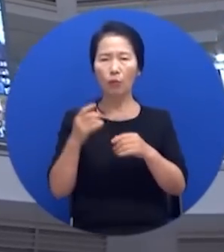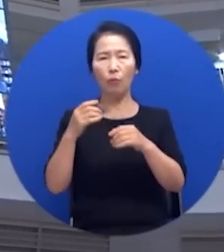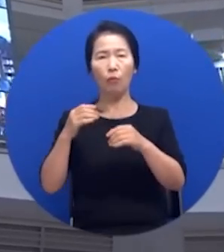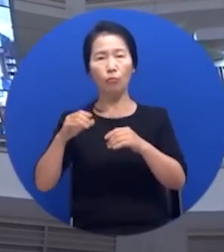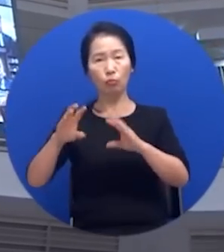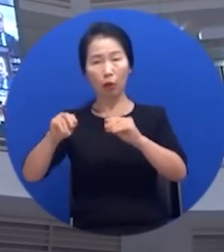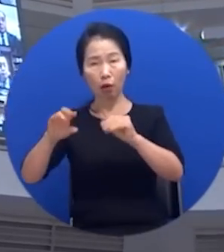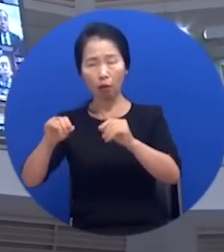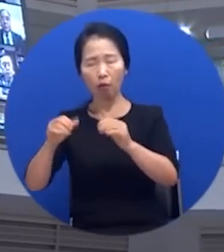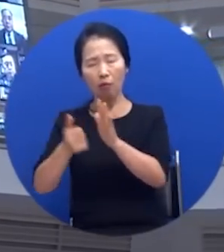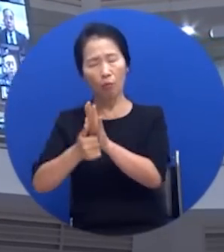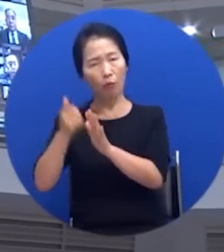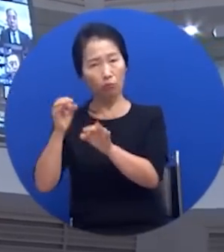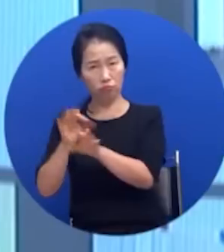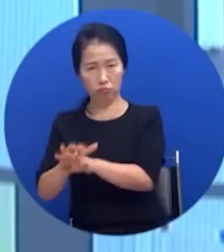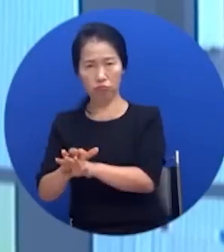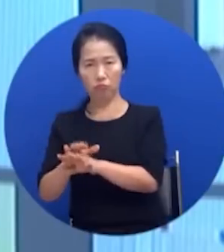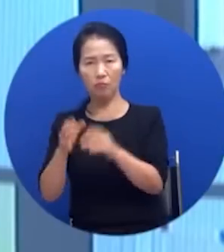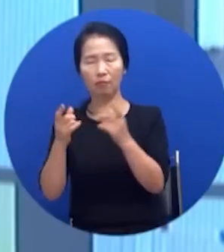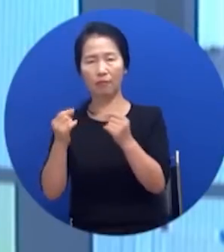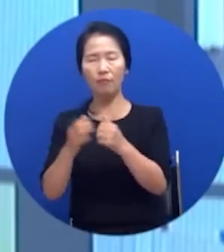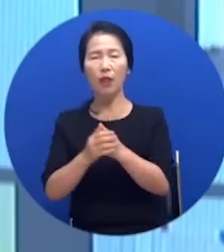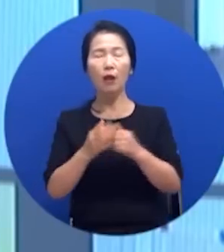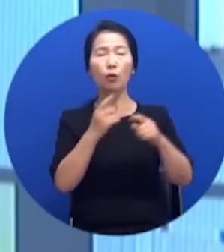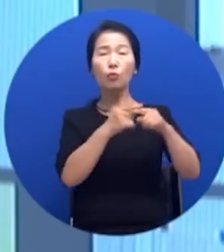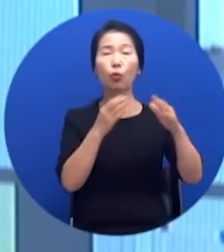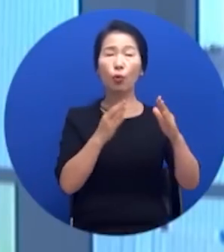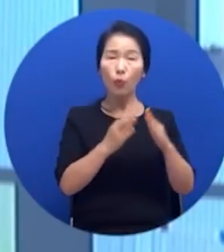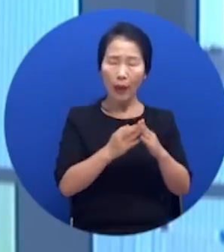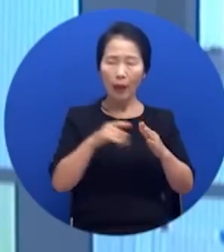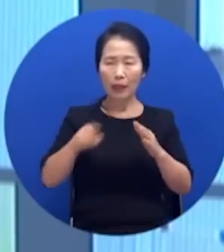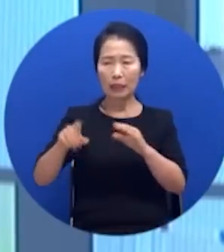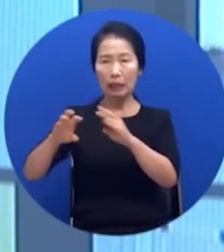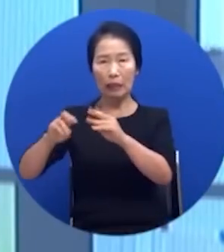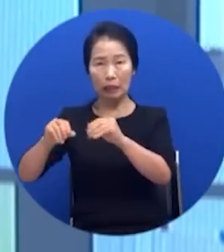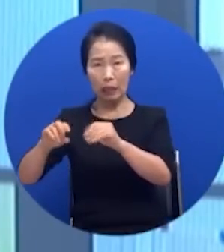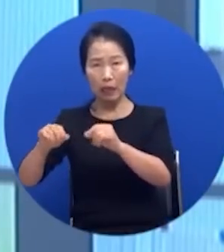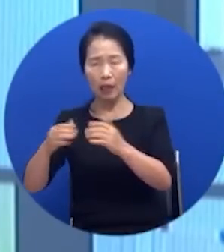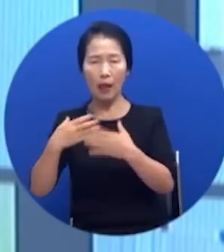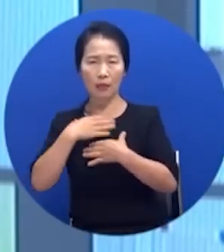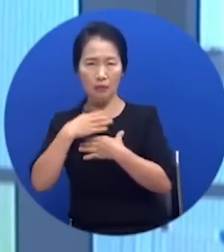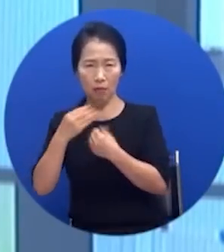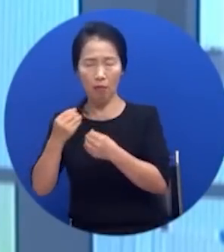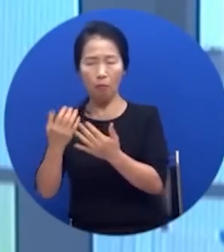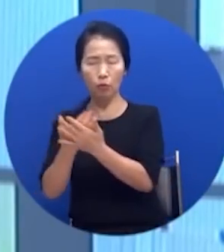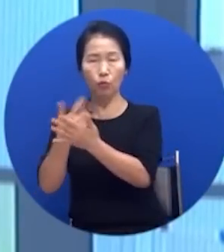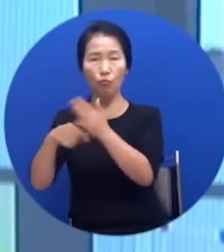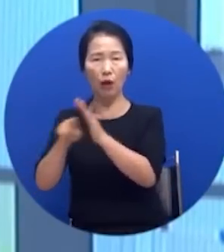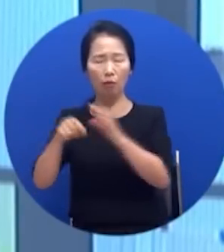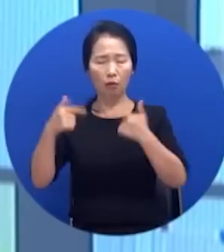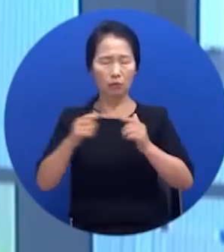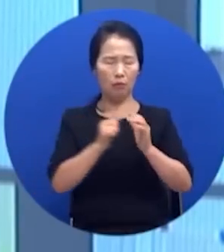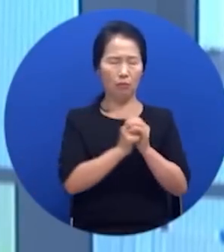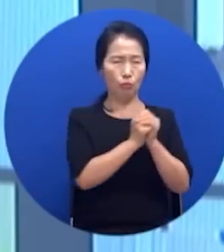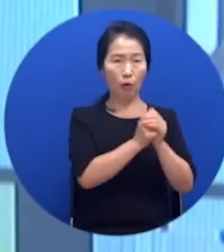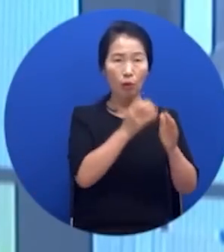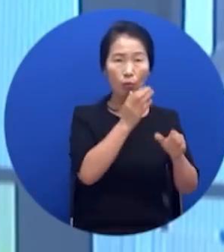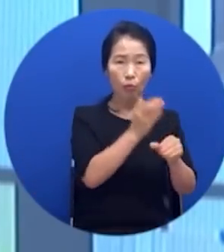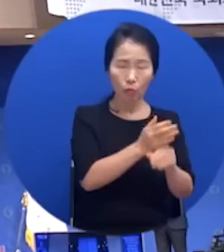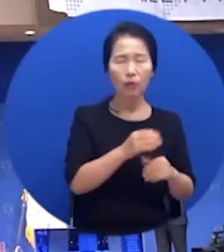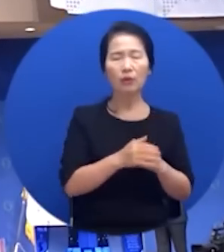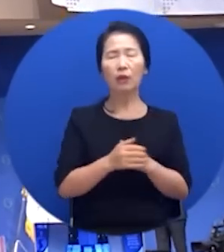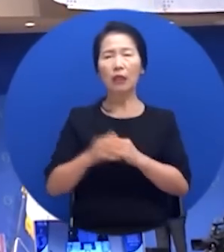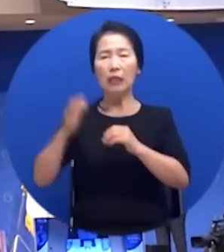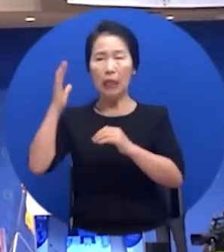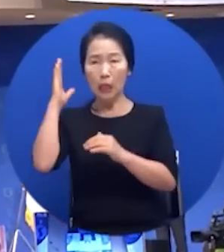사라집니다. 교회는 이날 이 땅에 안녕과 번영을 위하여 기도하고 있고 대통령과 지도자들을